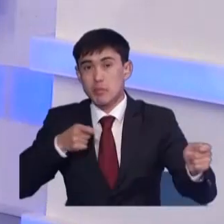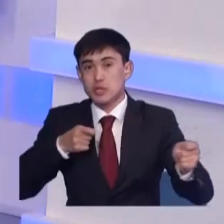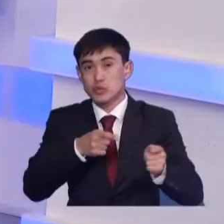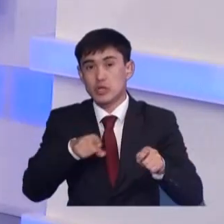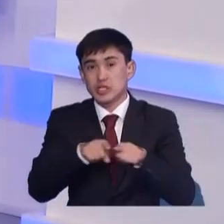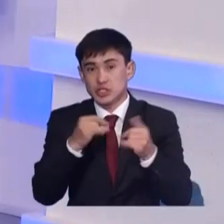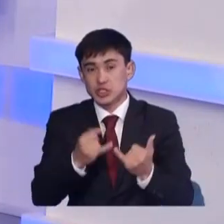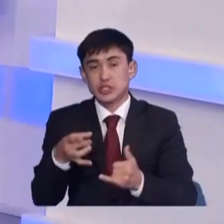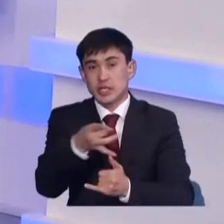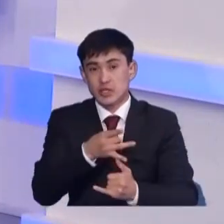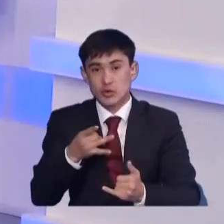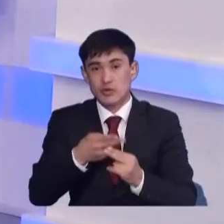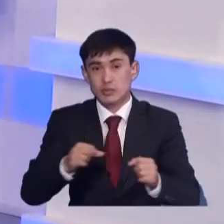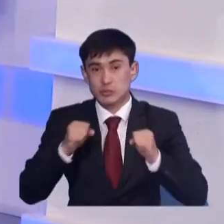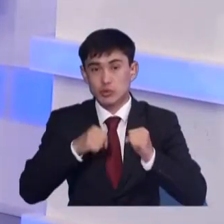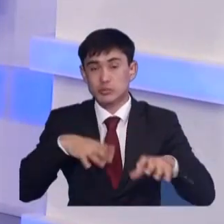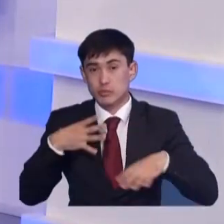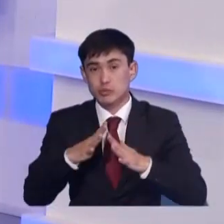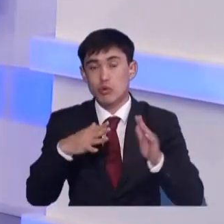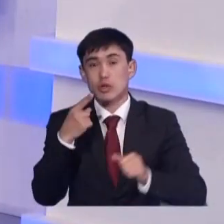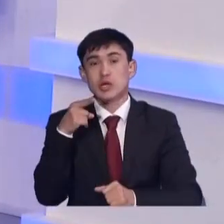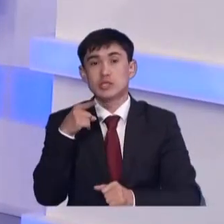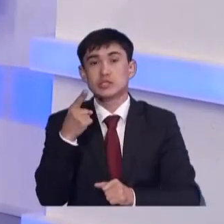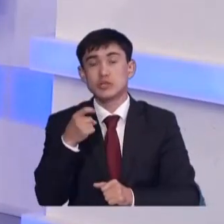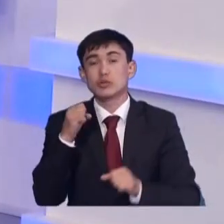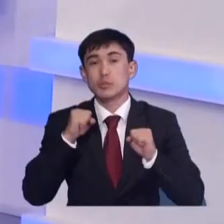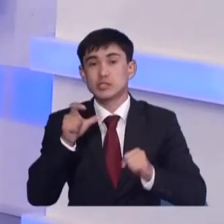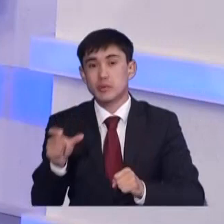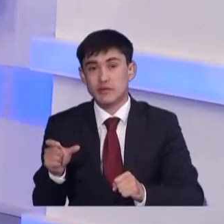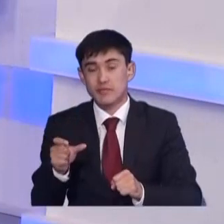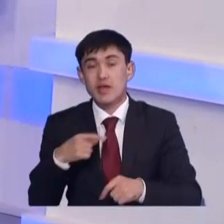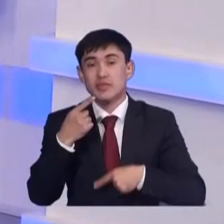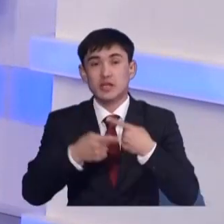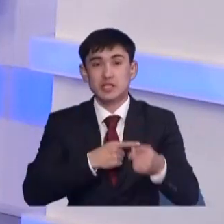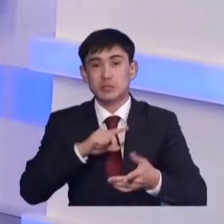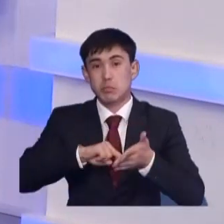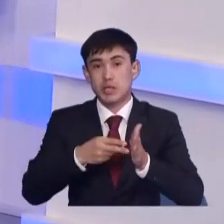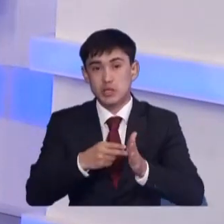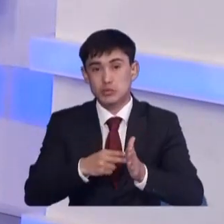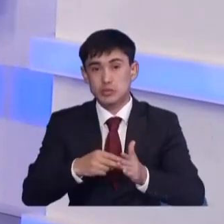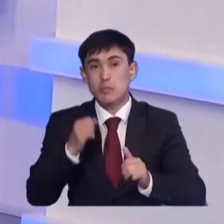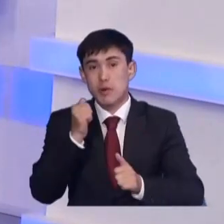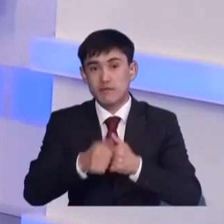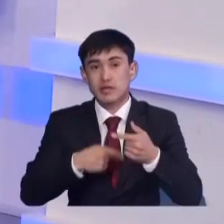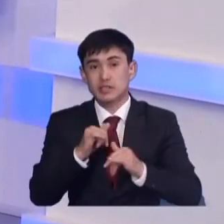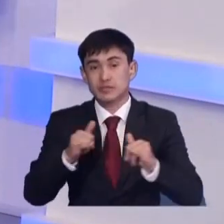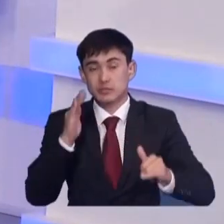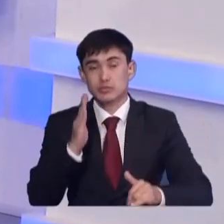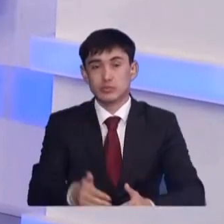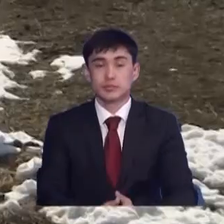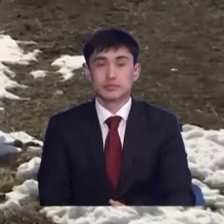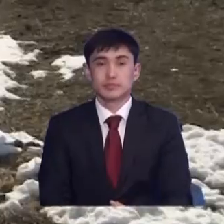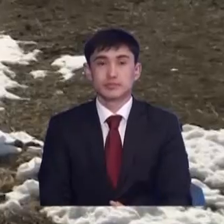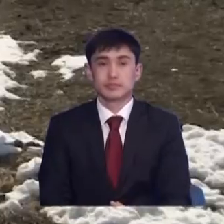лука. Сейчас в регионе данным видом спорта занимается более 100 спортсменов. В дальнейшем планируется его повсеместное развитие.